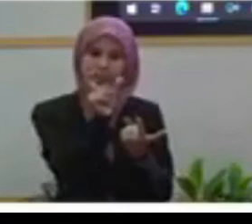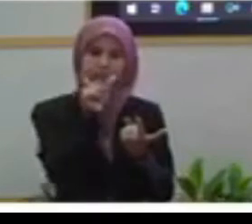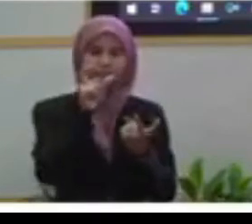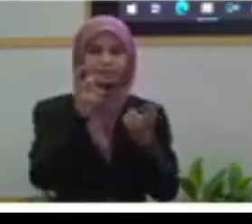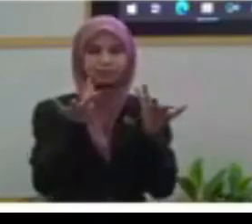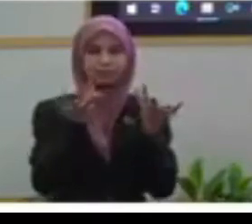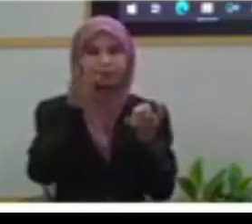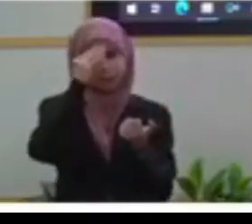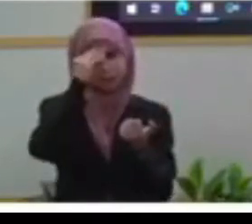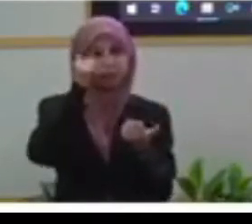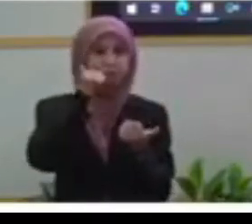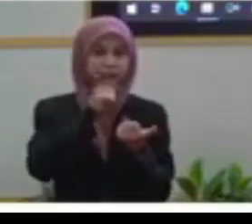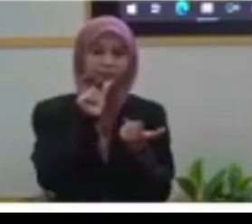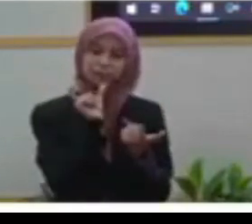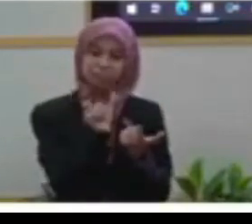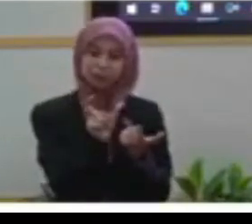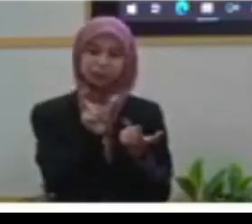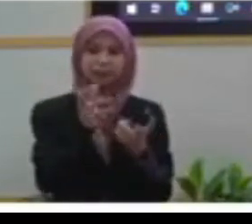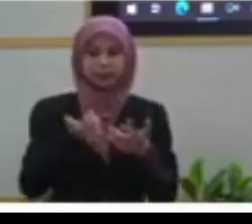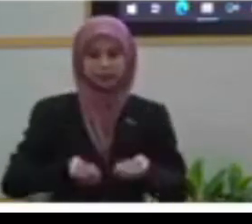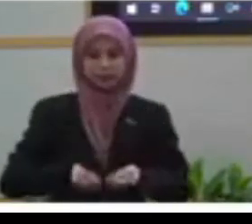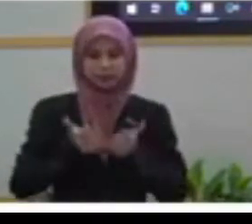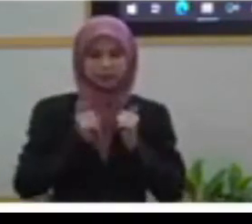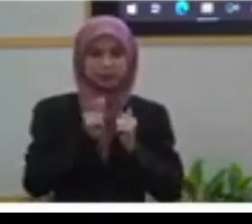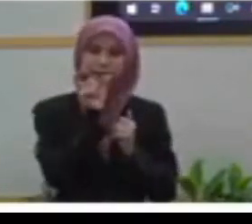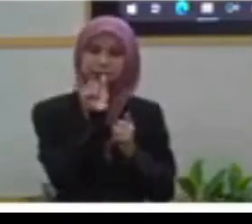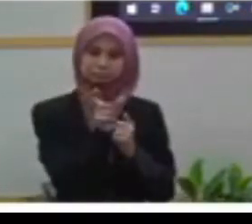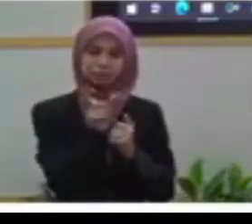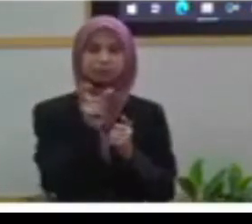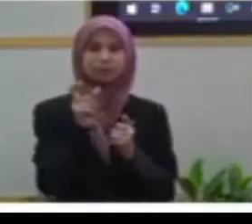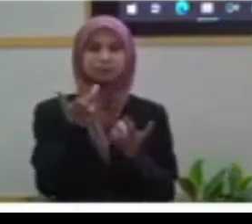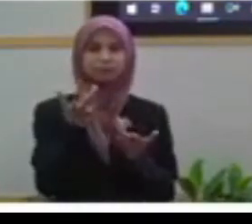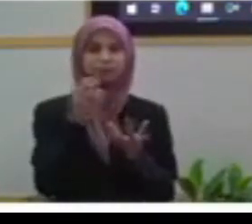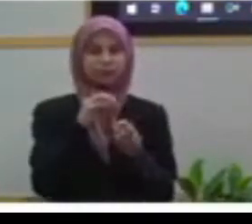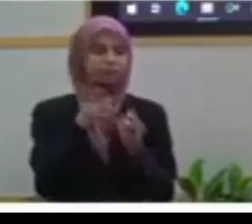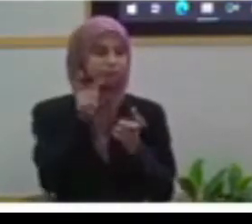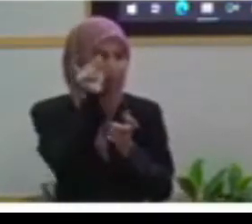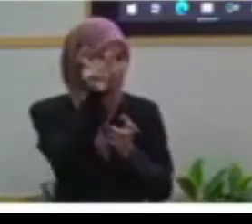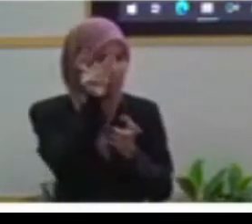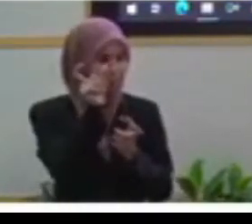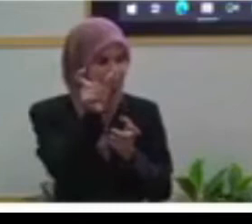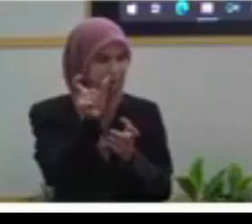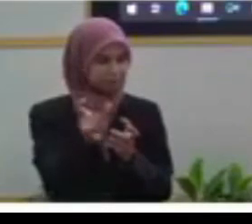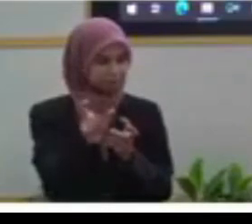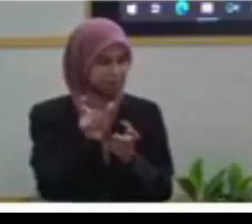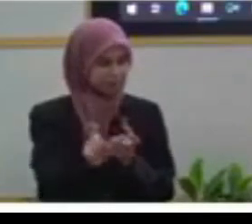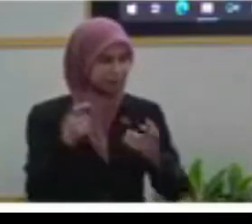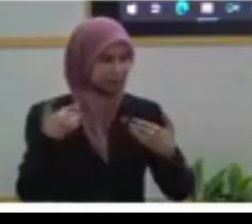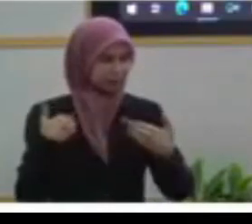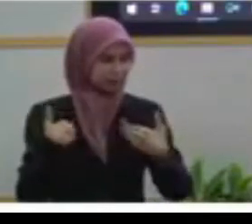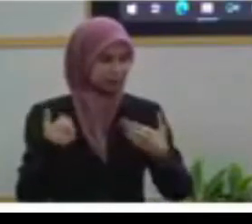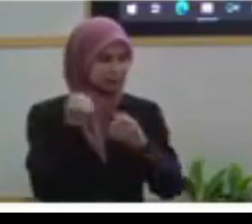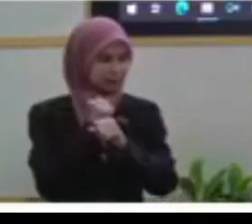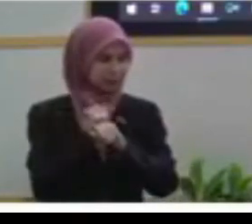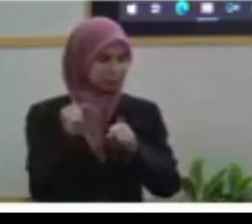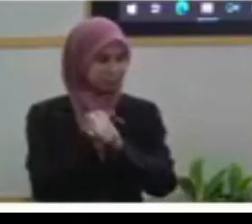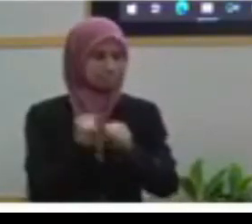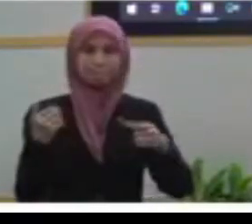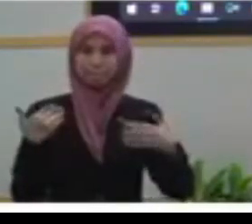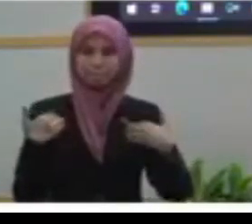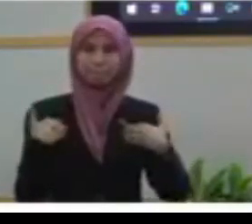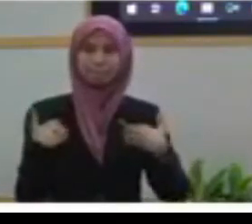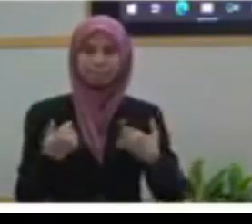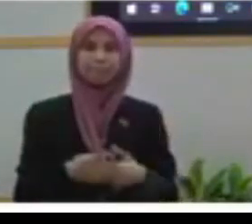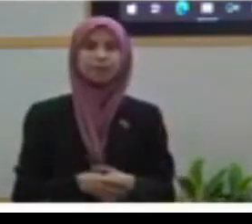number, alamat. Ini pun sepatut ibu 123 bawah. Nombor alamat 1 nombor rumah, alamat kedua nama